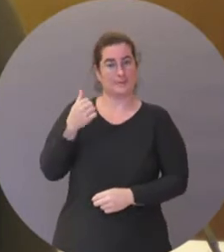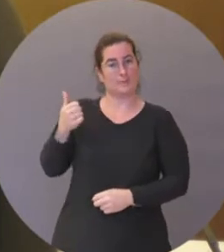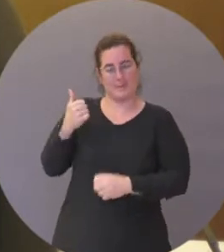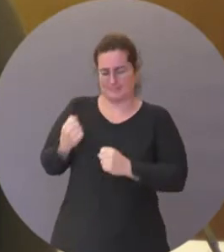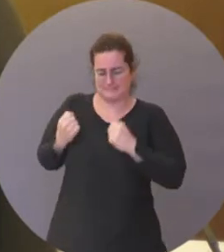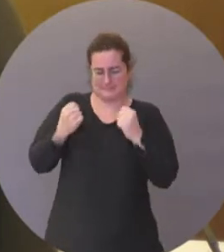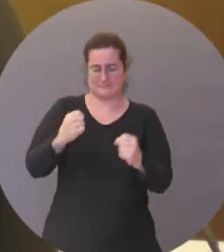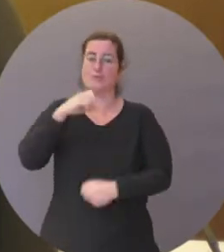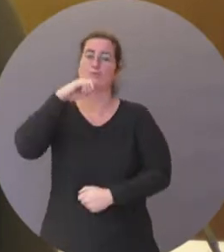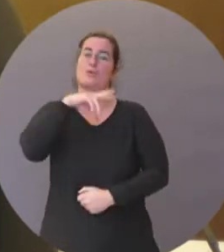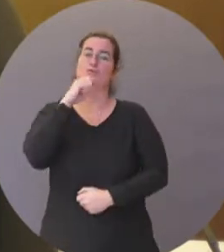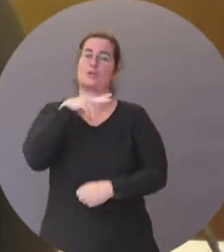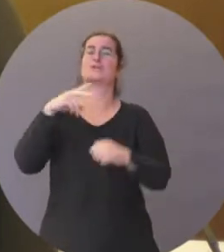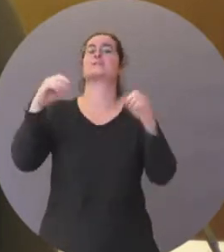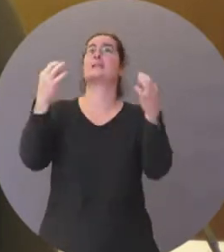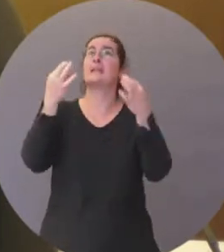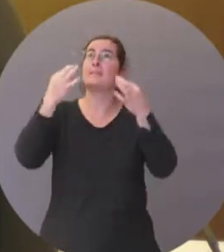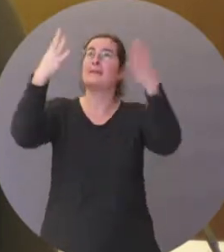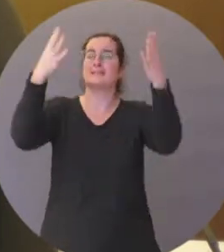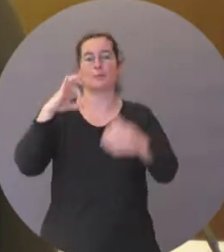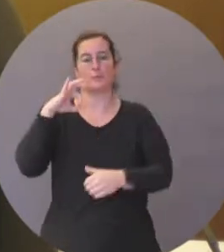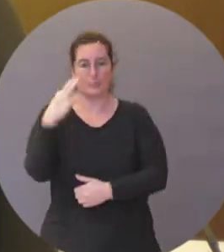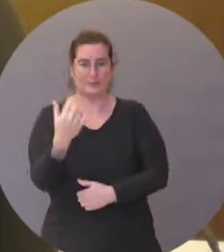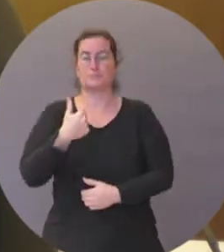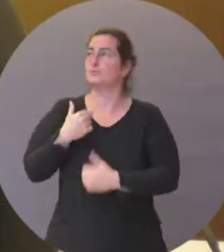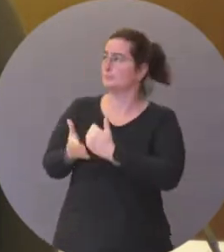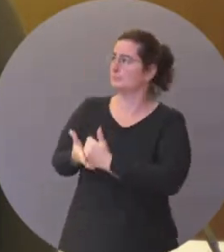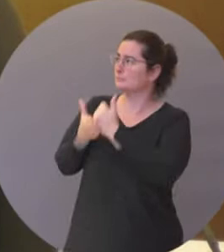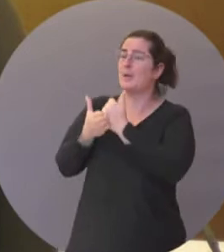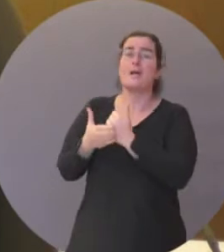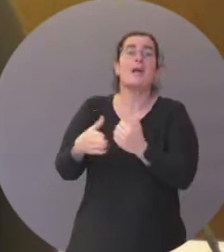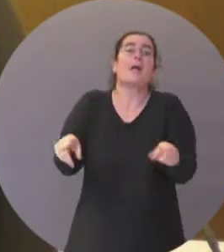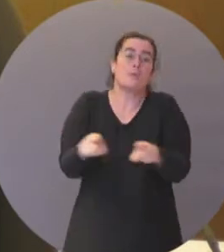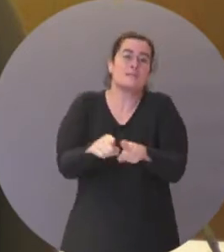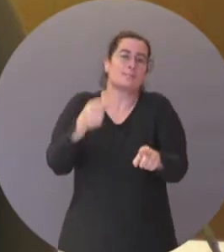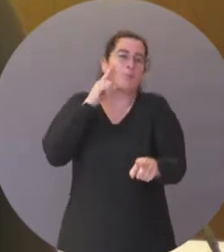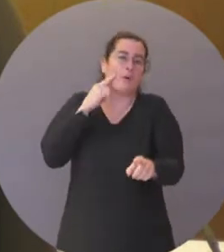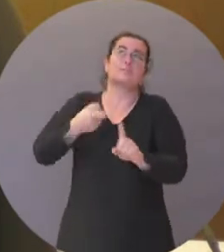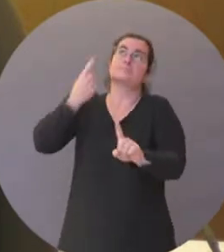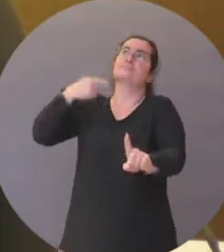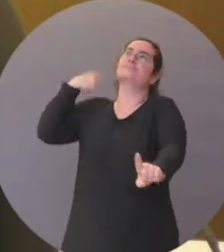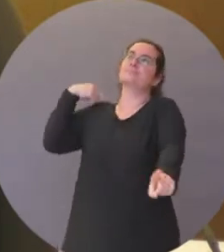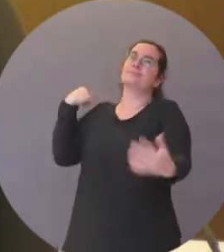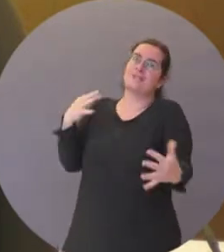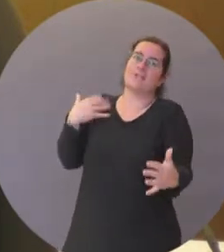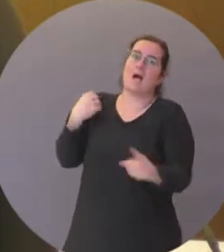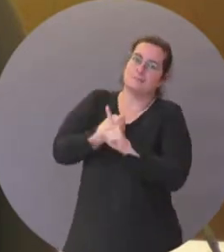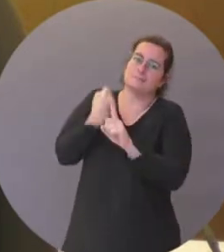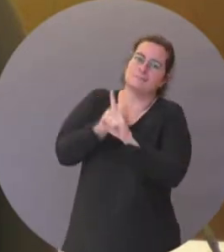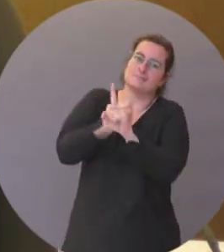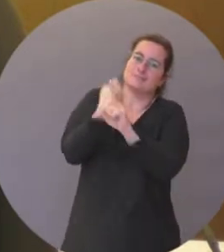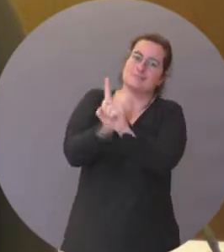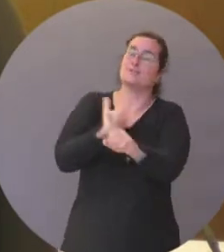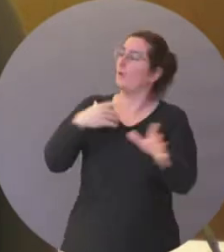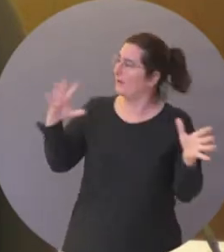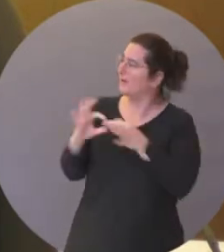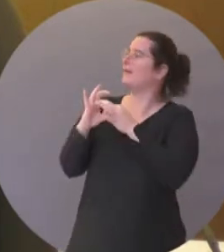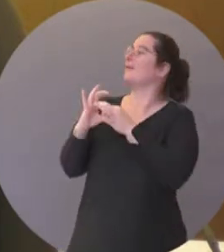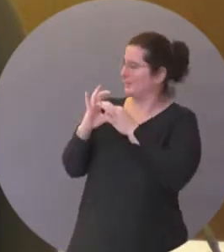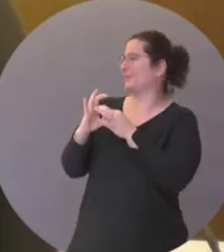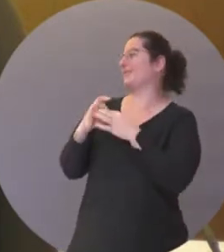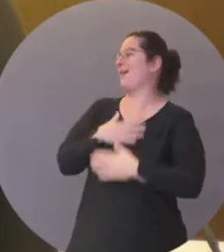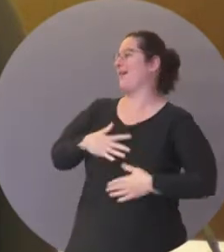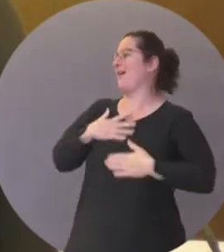là mais aussi parce que c'est des choses qu'on a défendues depuis toujours donc en cohérence forcément on se réjouit que toutes et tous